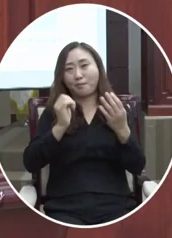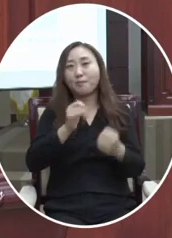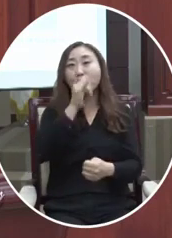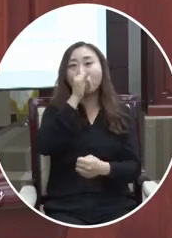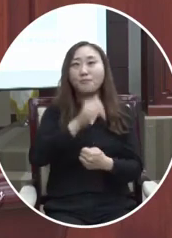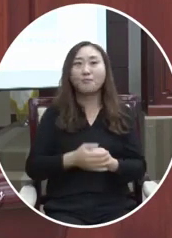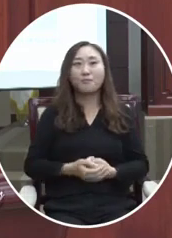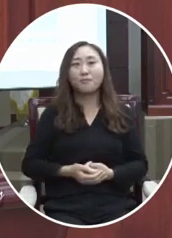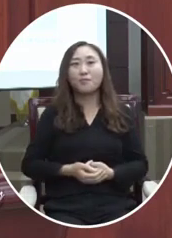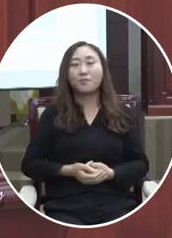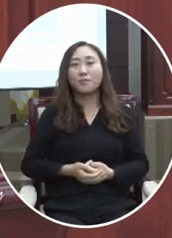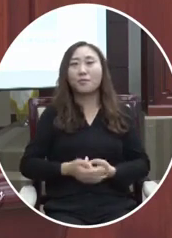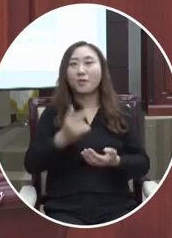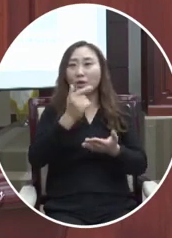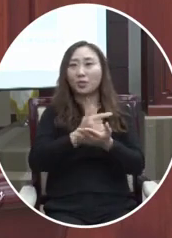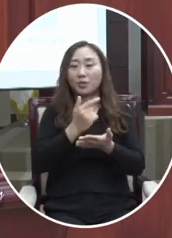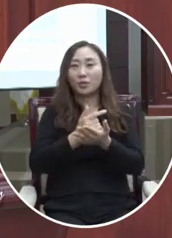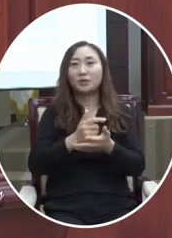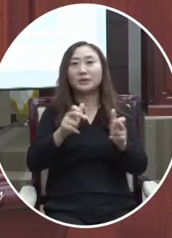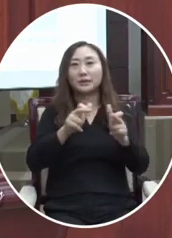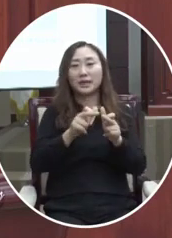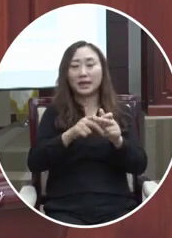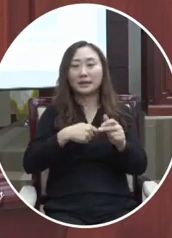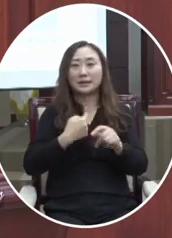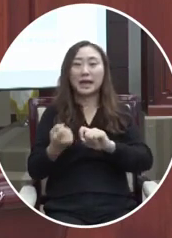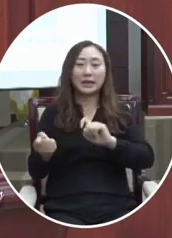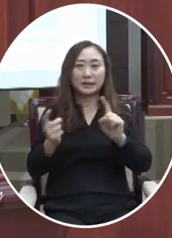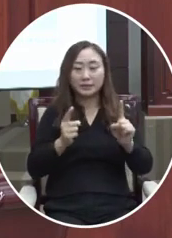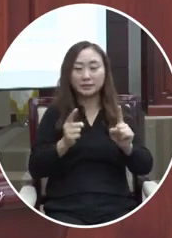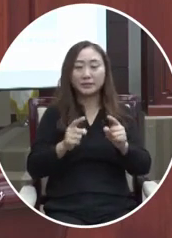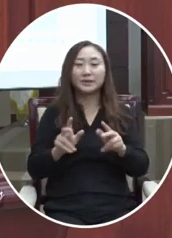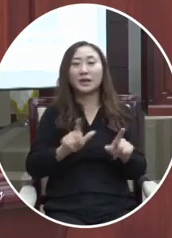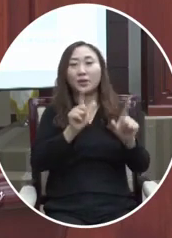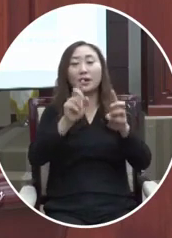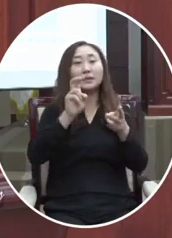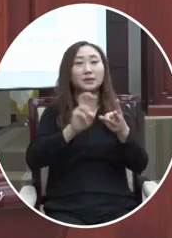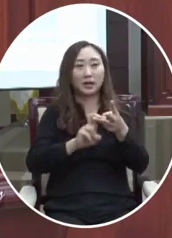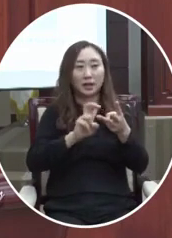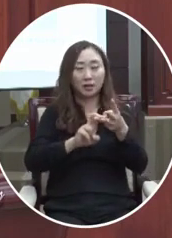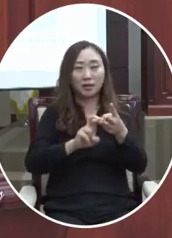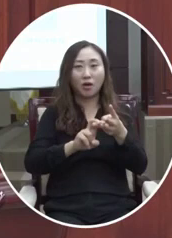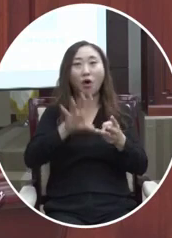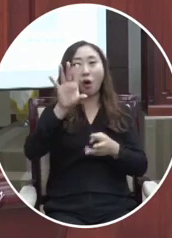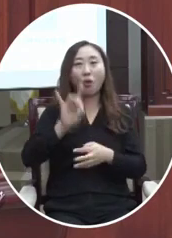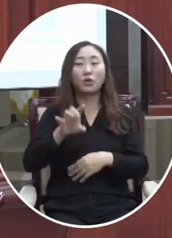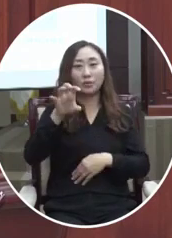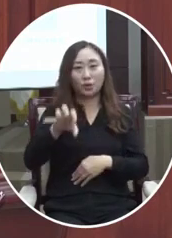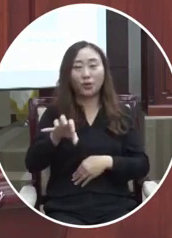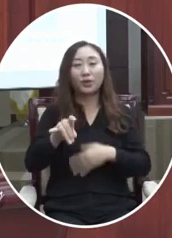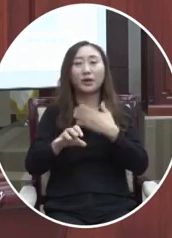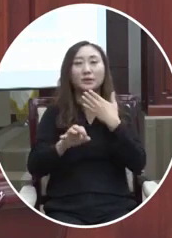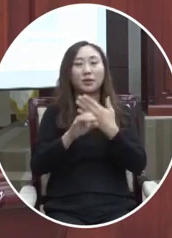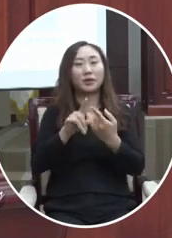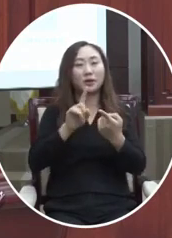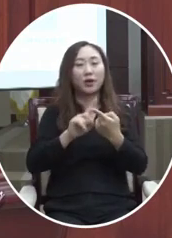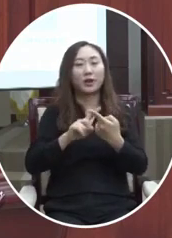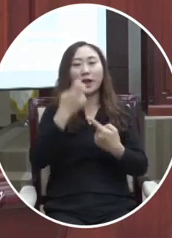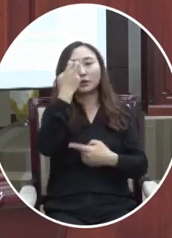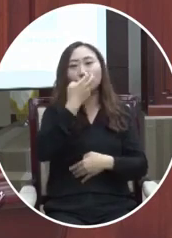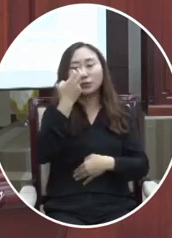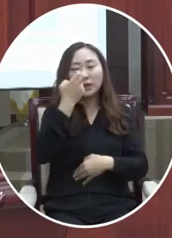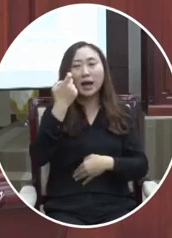되곤 합니다. 노원장애인 자립생활센터 어울림에서 장애인을 대상으로 실시한 키오스크 설치 실태